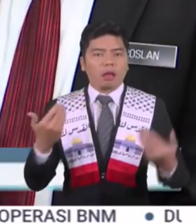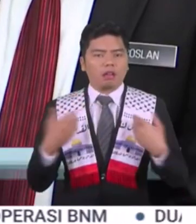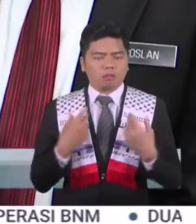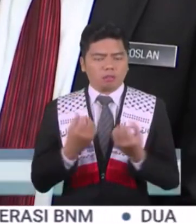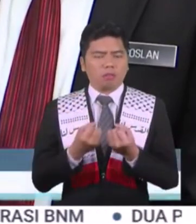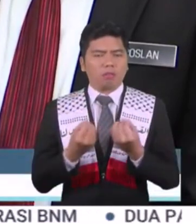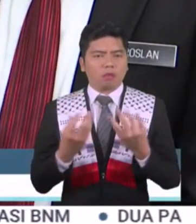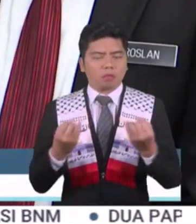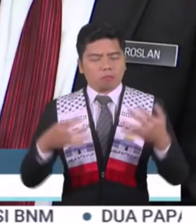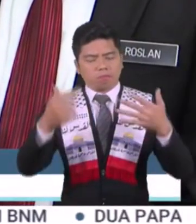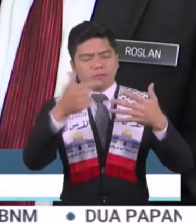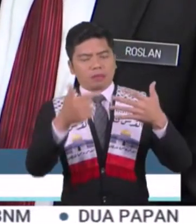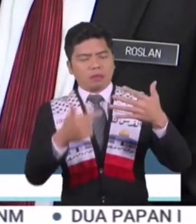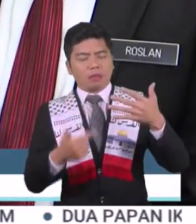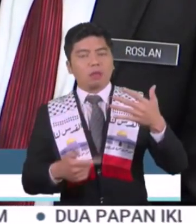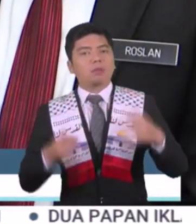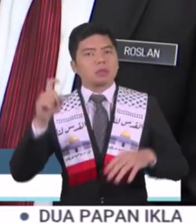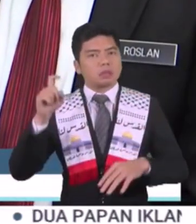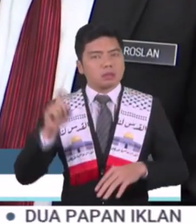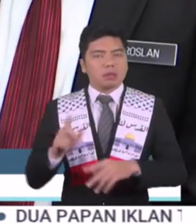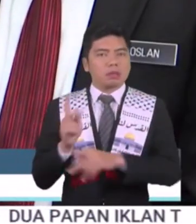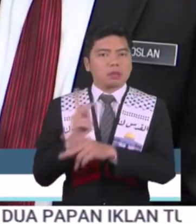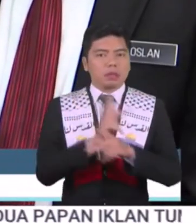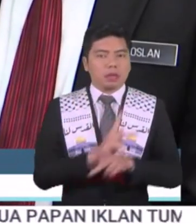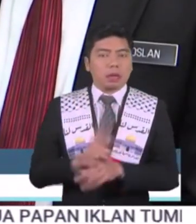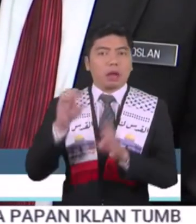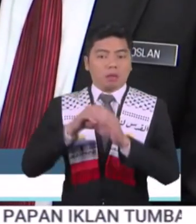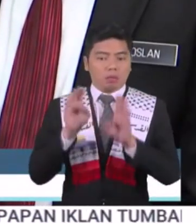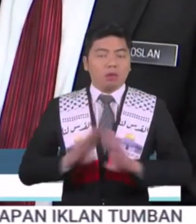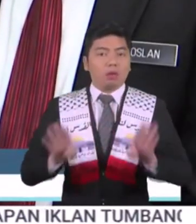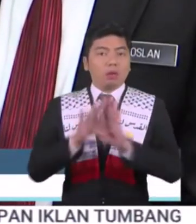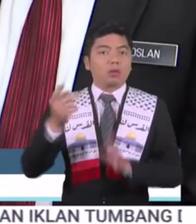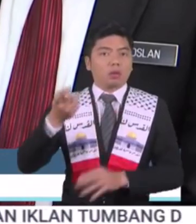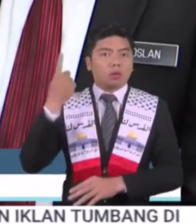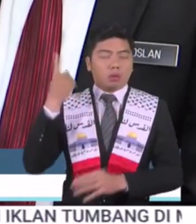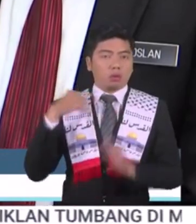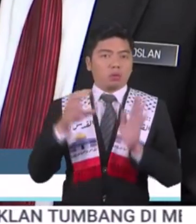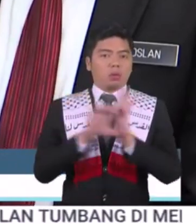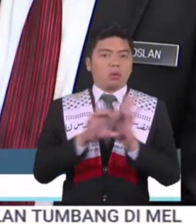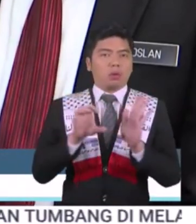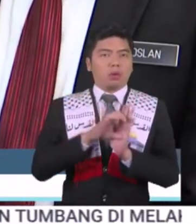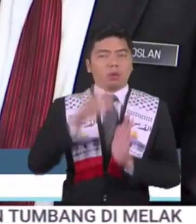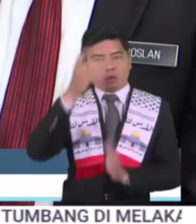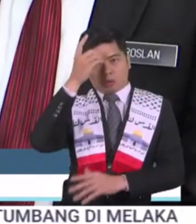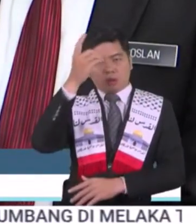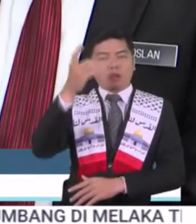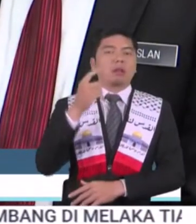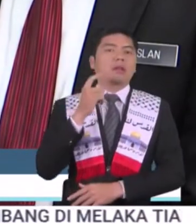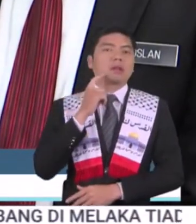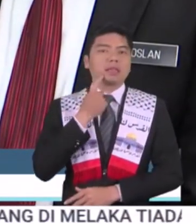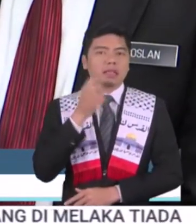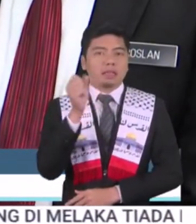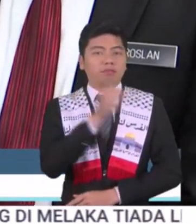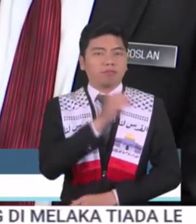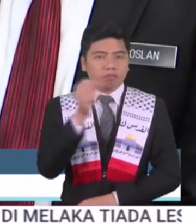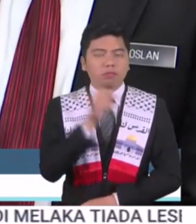ada beberapa perkara yang perlu kita waspada. Masuk dalam berita baru-baru ini, Datuk Sri Siti Nurhaliza mengadu